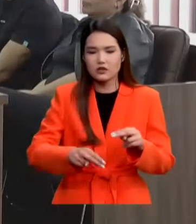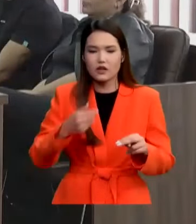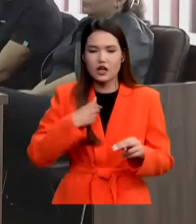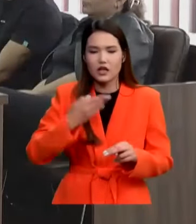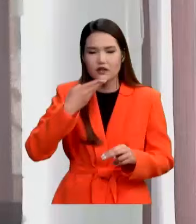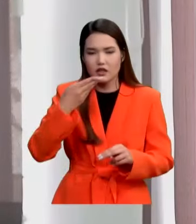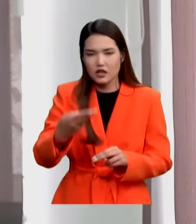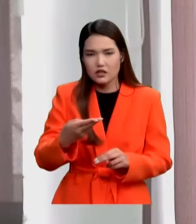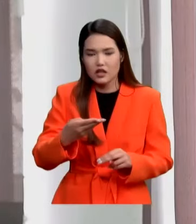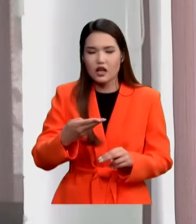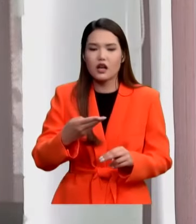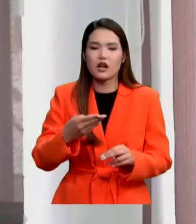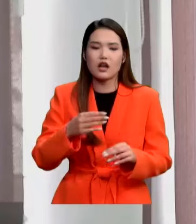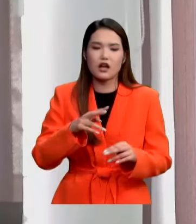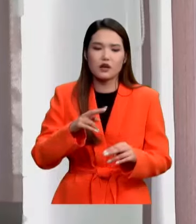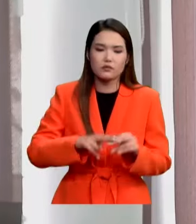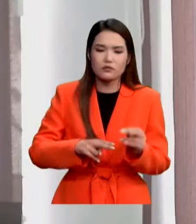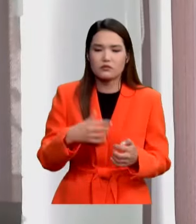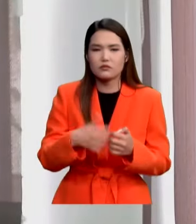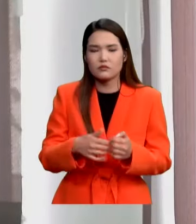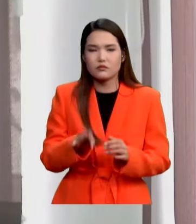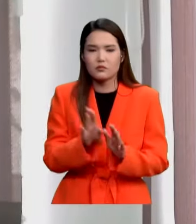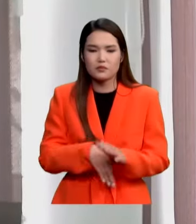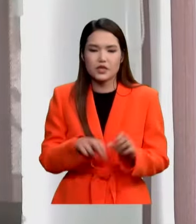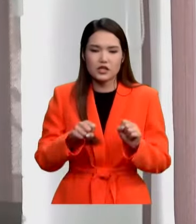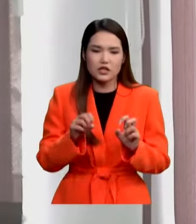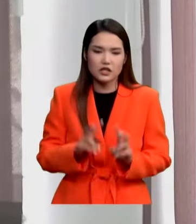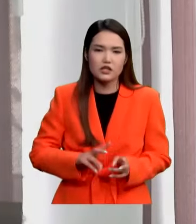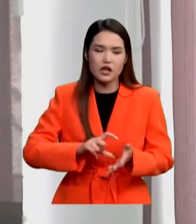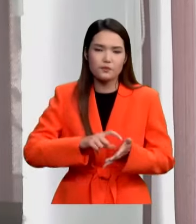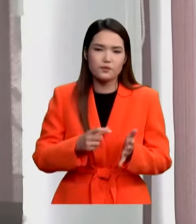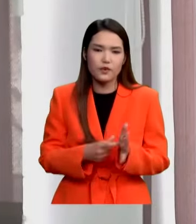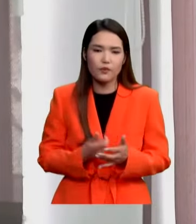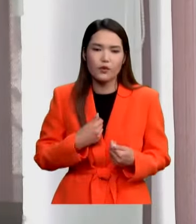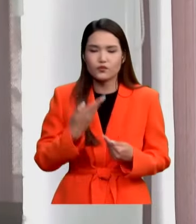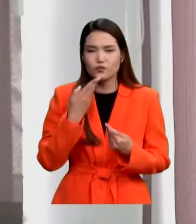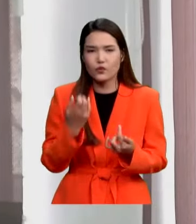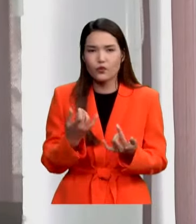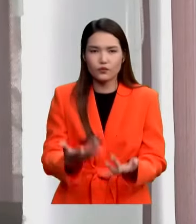айыру жазасын тағайындап, жазасын қылмыстық атқару жүйесінің қауіпсіздігі барынша төмен мекемелерге жолдаңыздар.